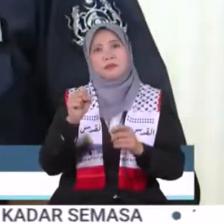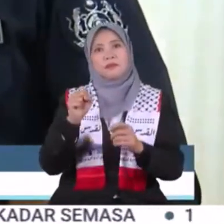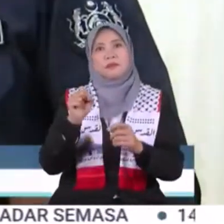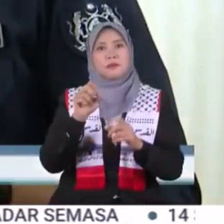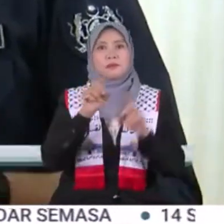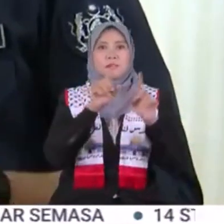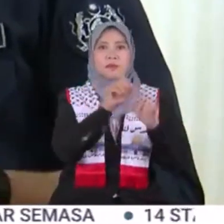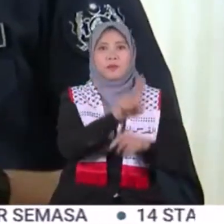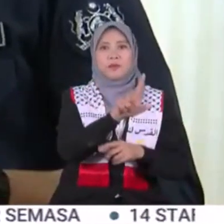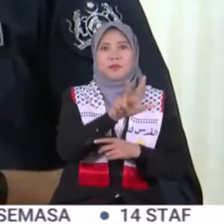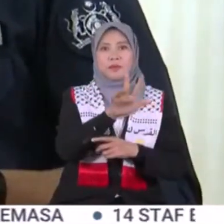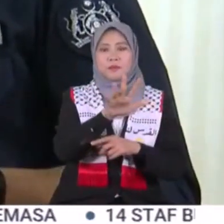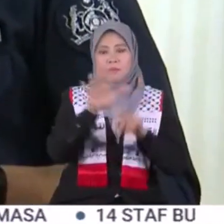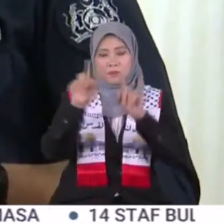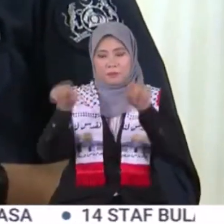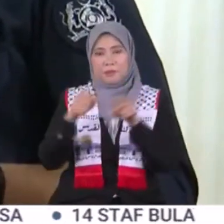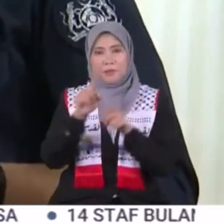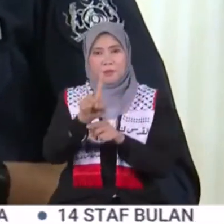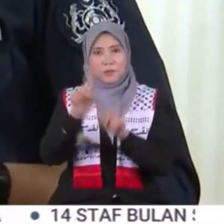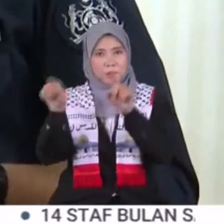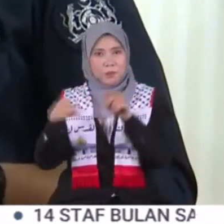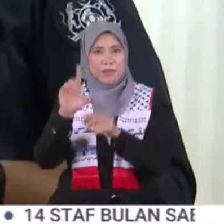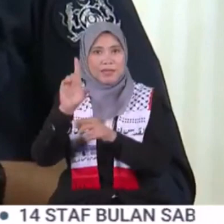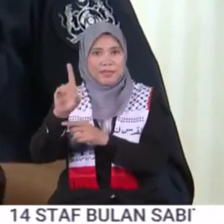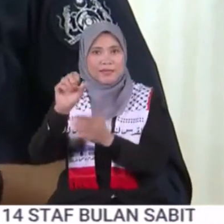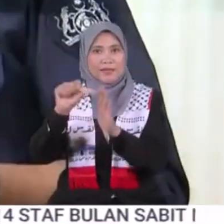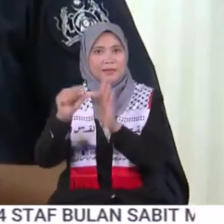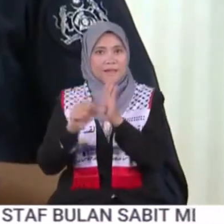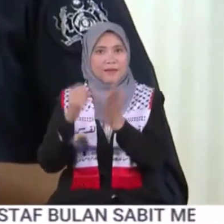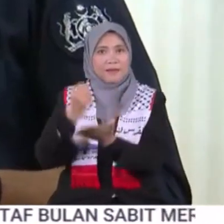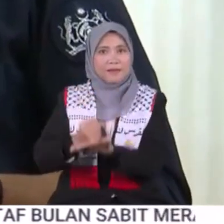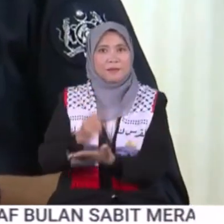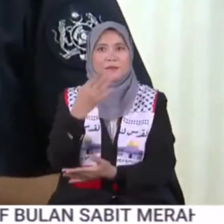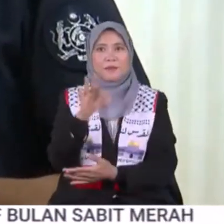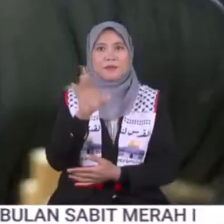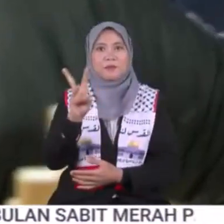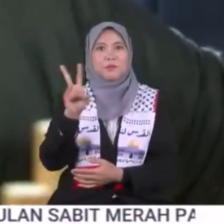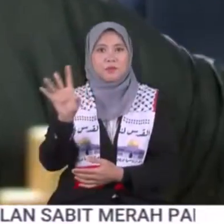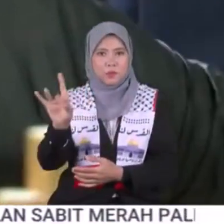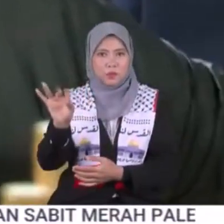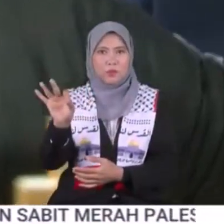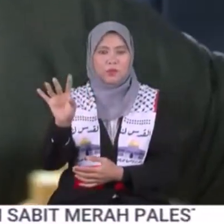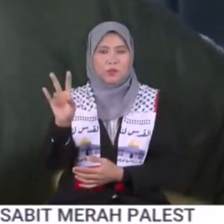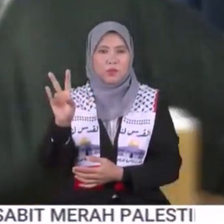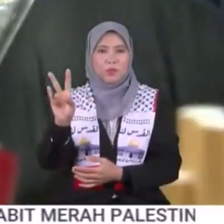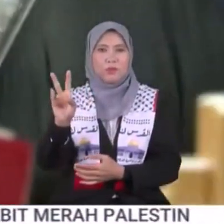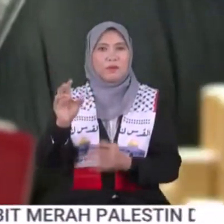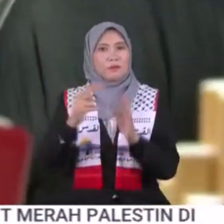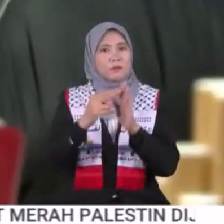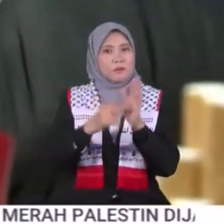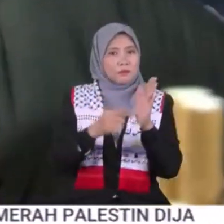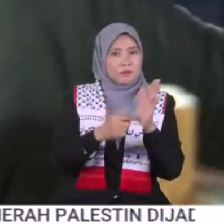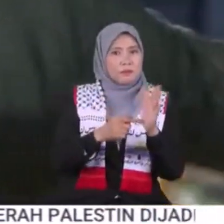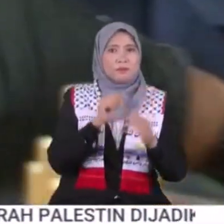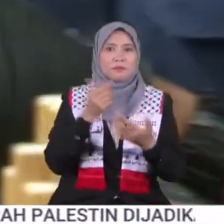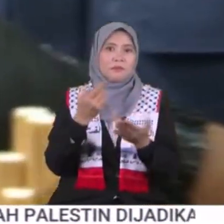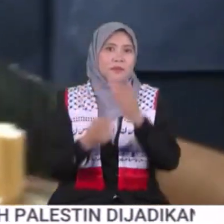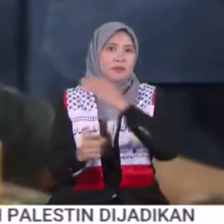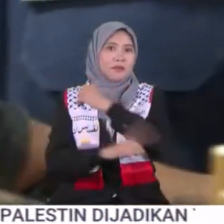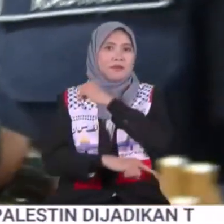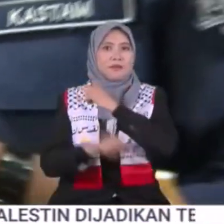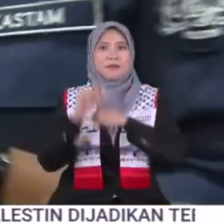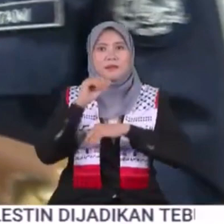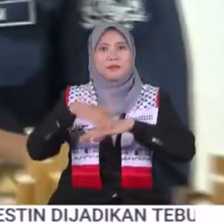seksyen 1351 D akta kastam 1967 yang memperuntukkan denda tidak lebih